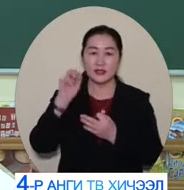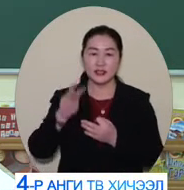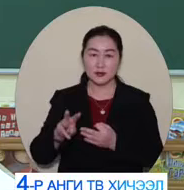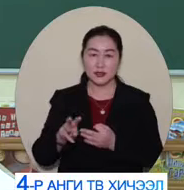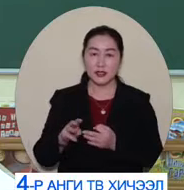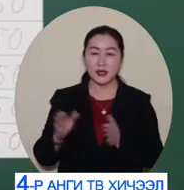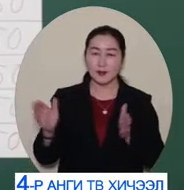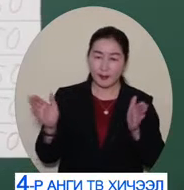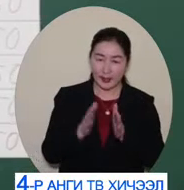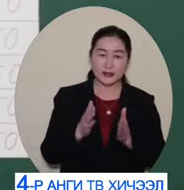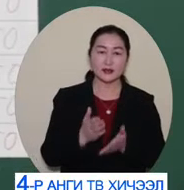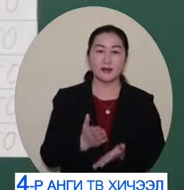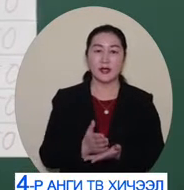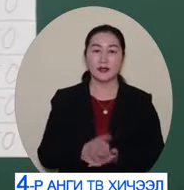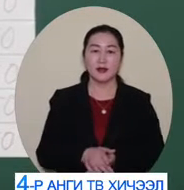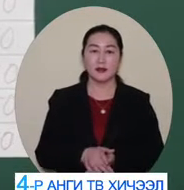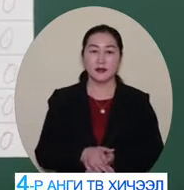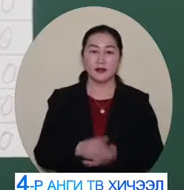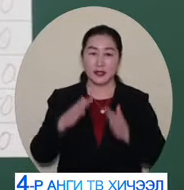багасгахад хэлээрэй авах шүү.